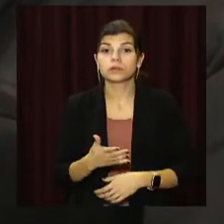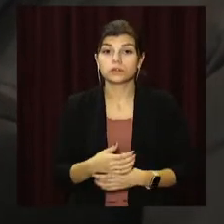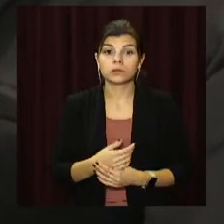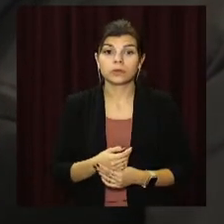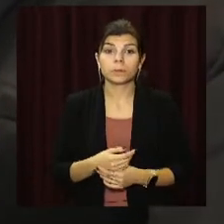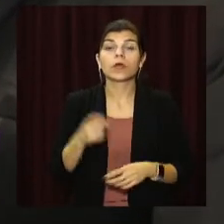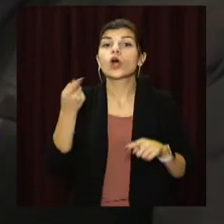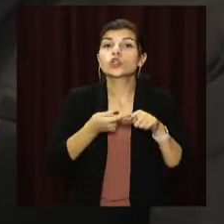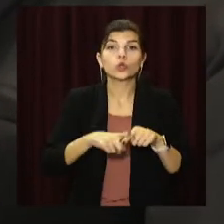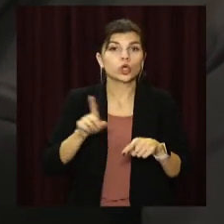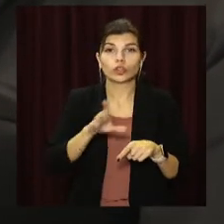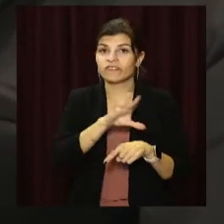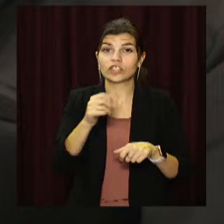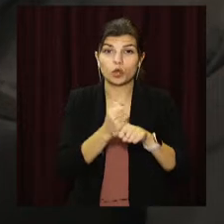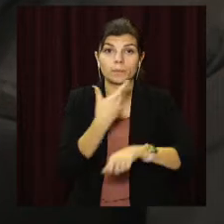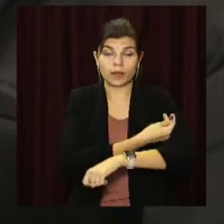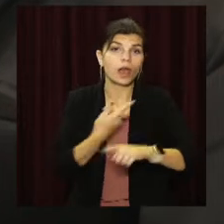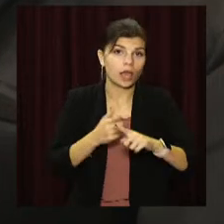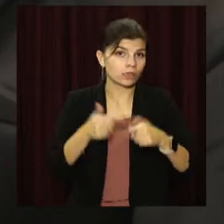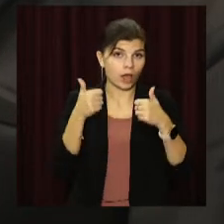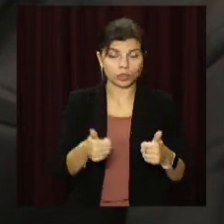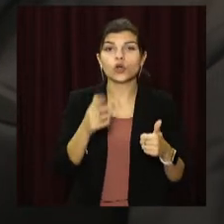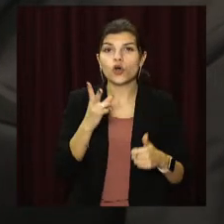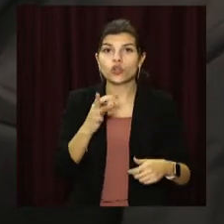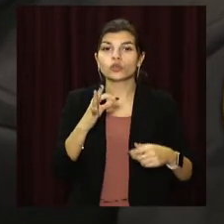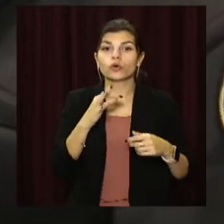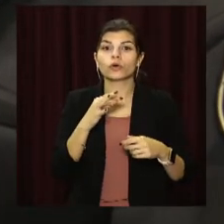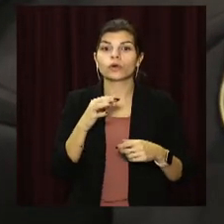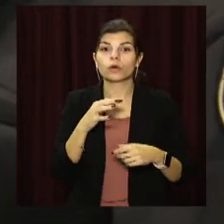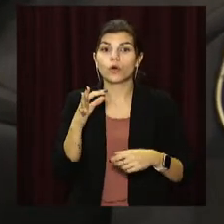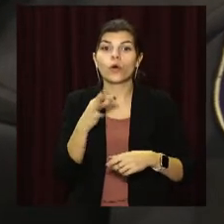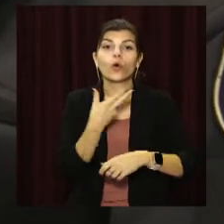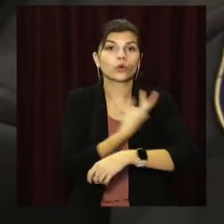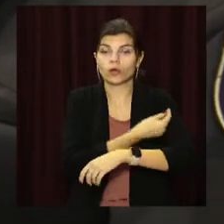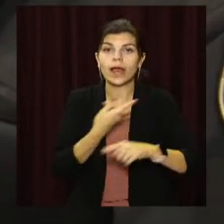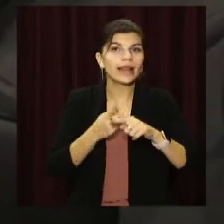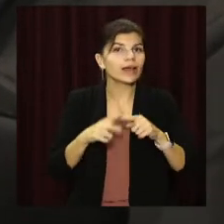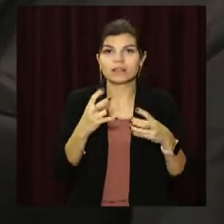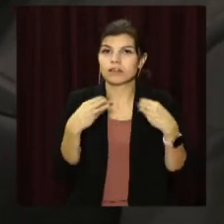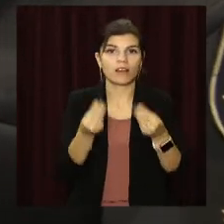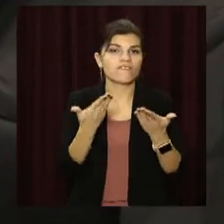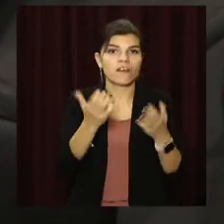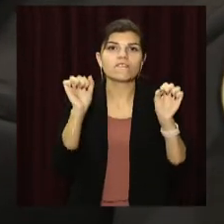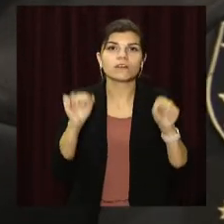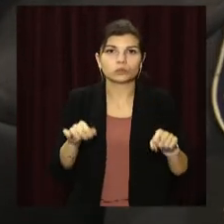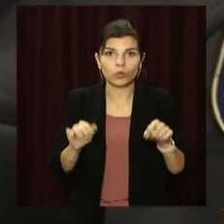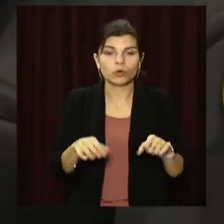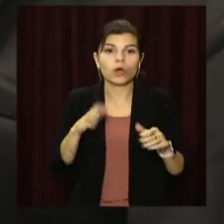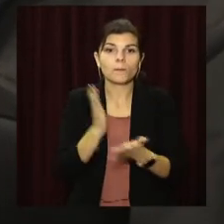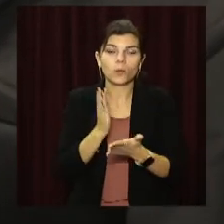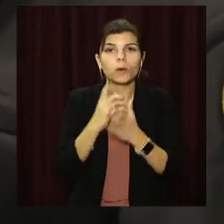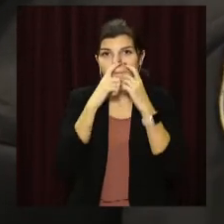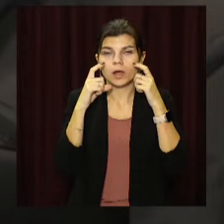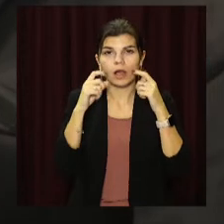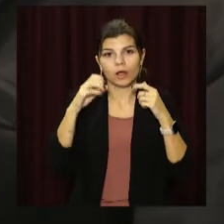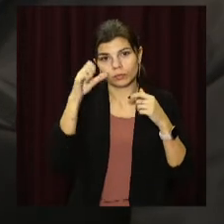ви зробили щеплення, це добре, але сертифікат про зроблене щеплення не дає вам змогу перебувати без